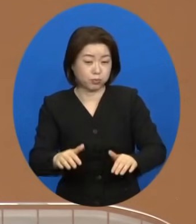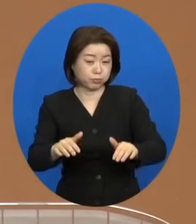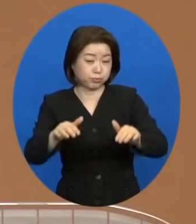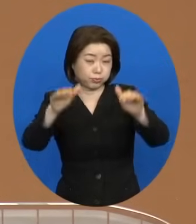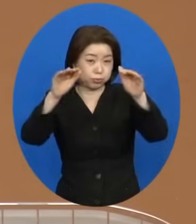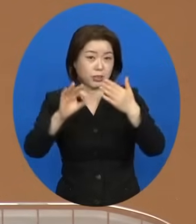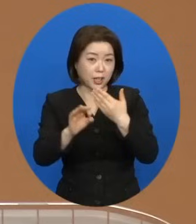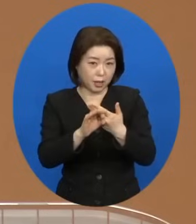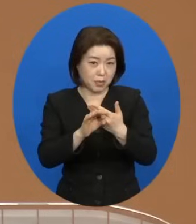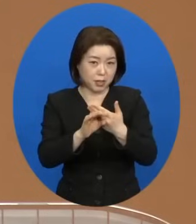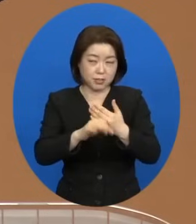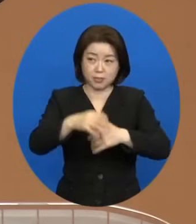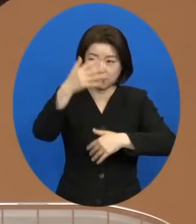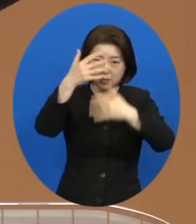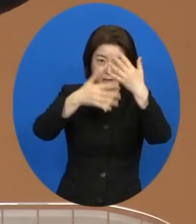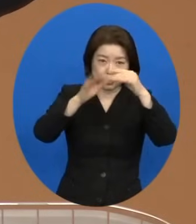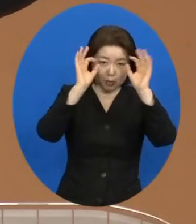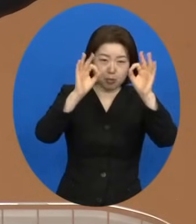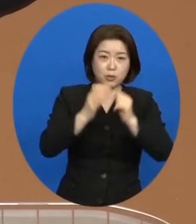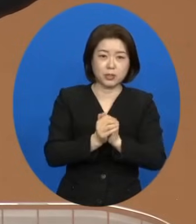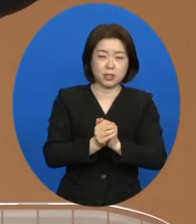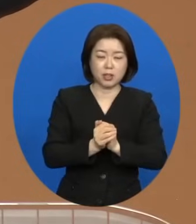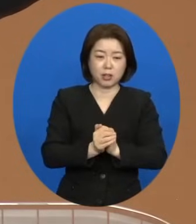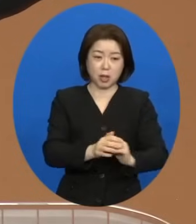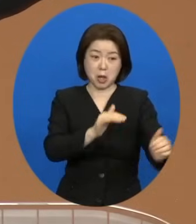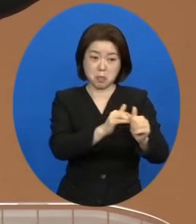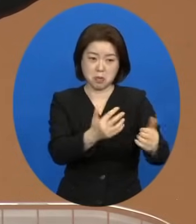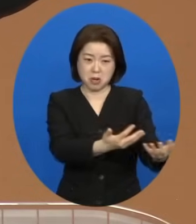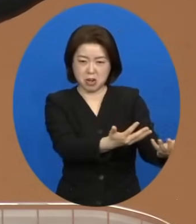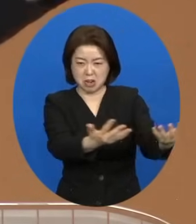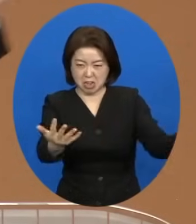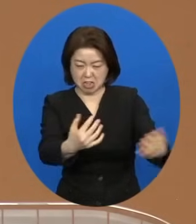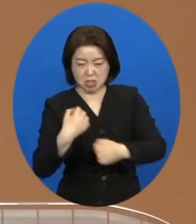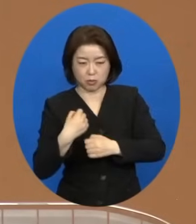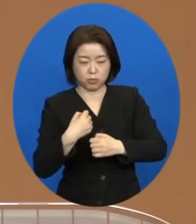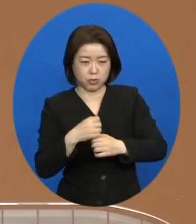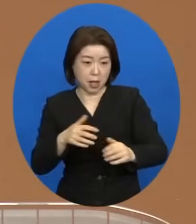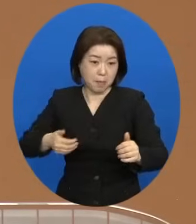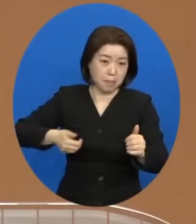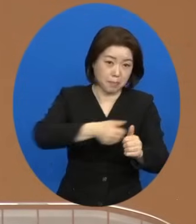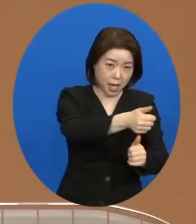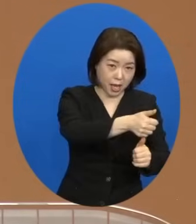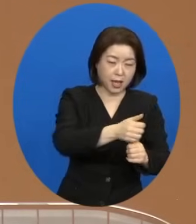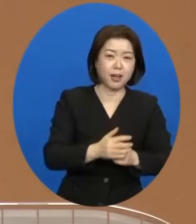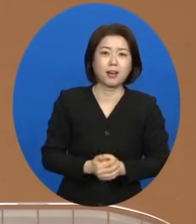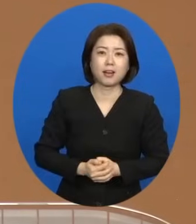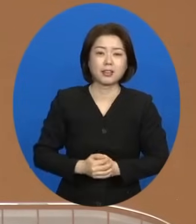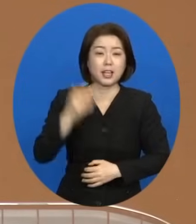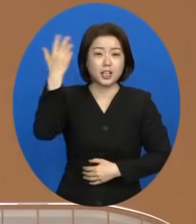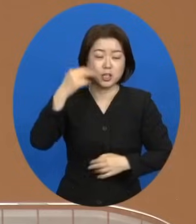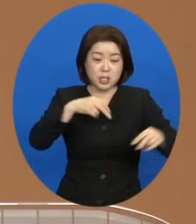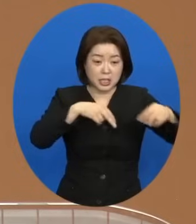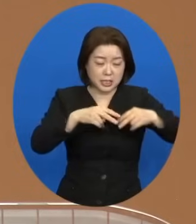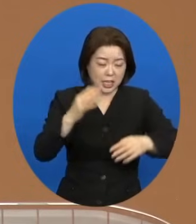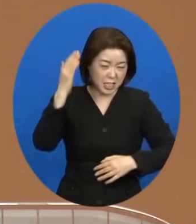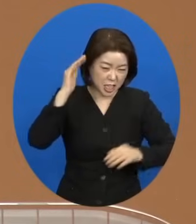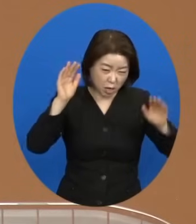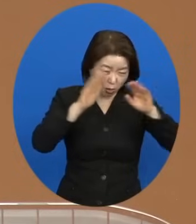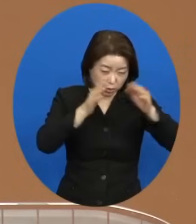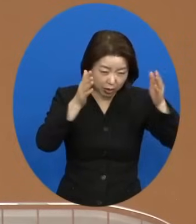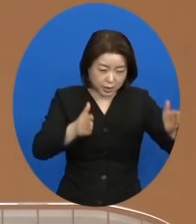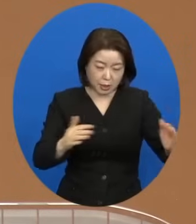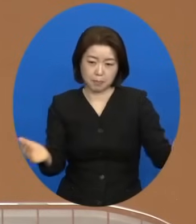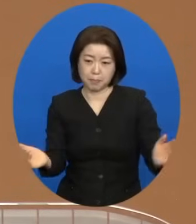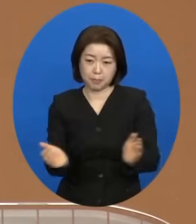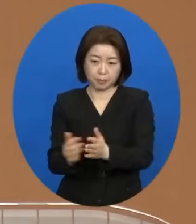아까 영상에서 봤듯이 블레셋 군대를 물리치고 영적인이 사사이 암흑기를 끝내는 아이가 될 수